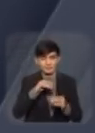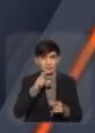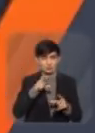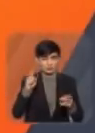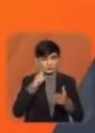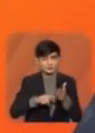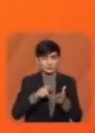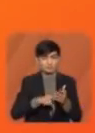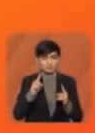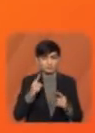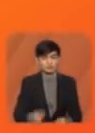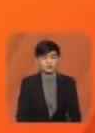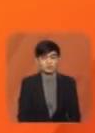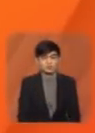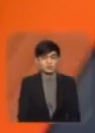сенбейді?